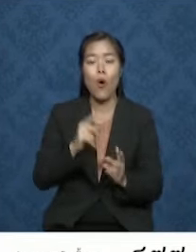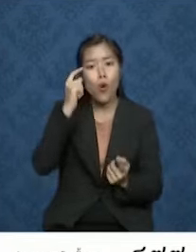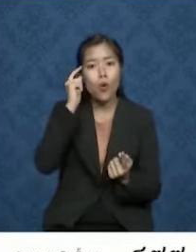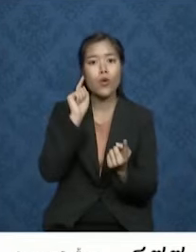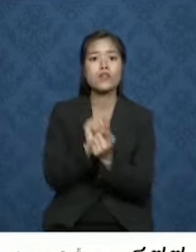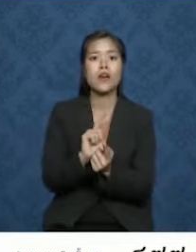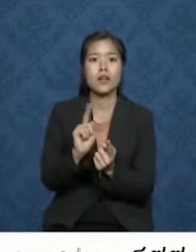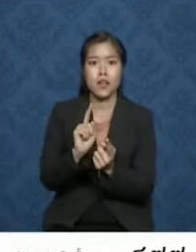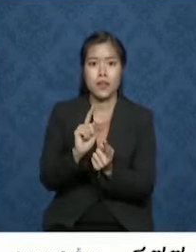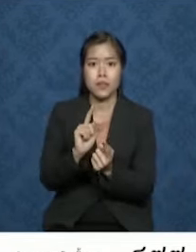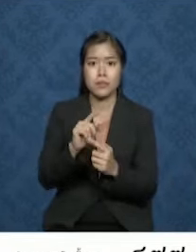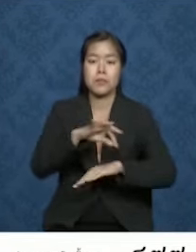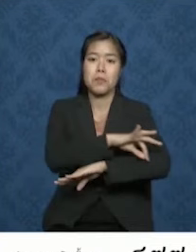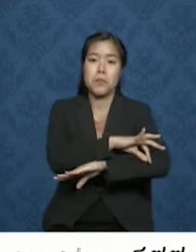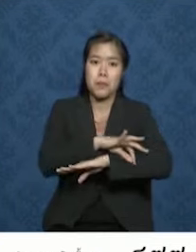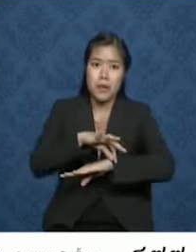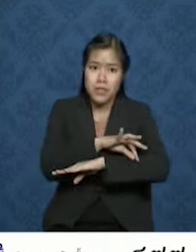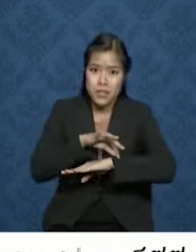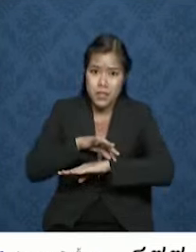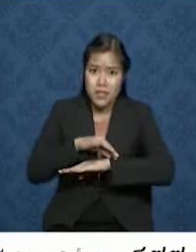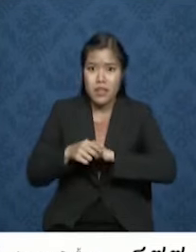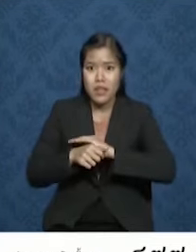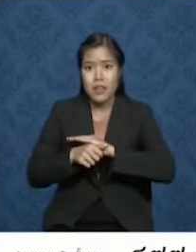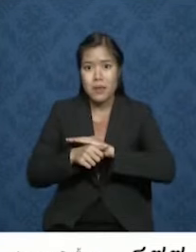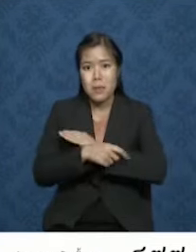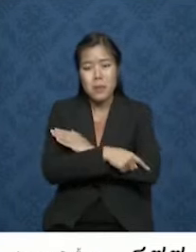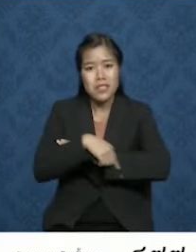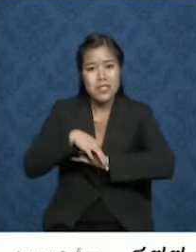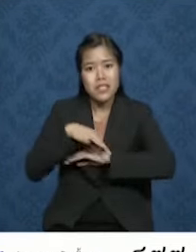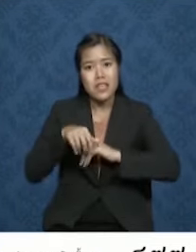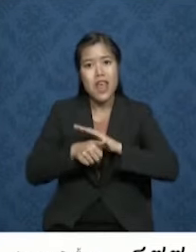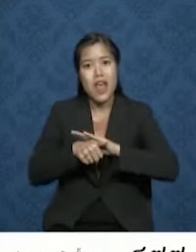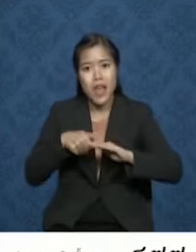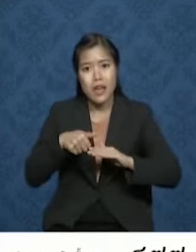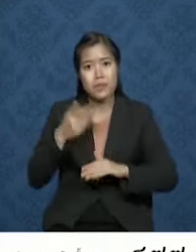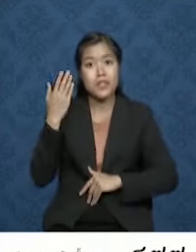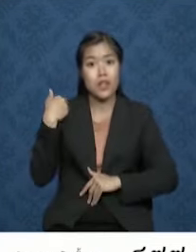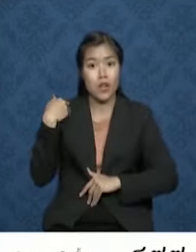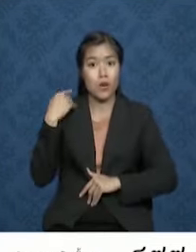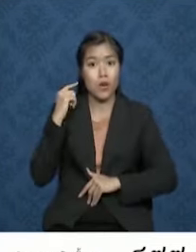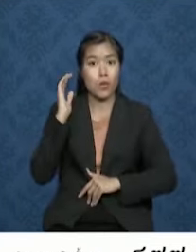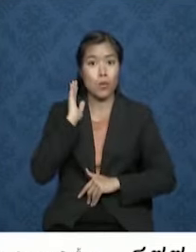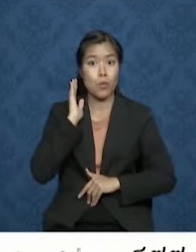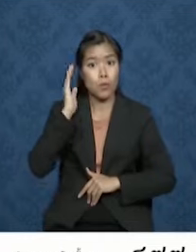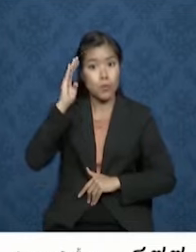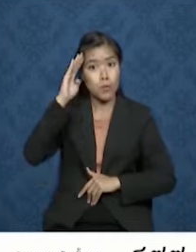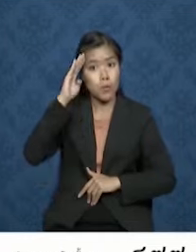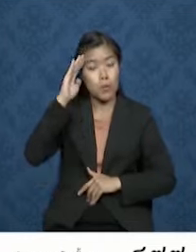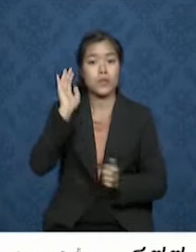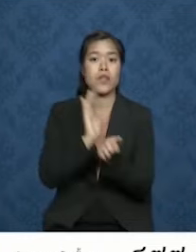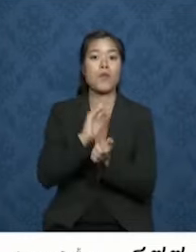กรณีบัญชีผีที่ถูกจับจับโป๊ะเมื่อปีที่แล้วจากกรณี10ตำรวจโทหญิงที่ชื่ออยู่ที่